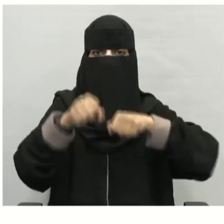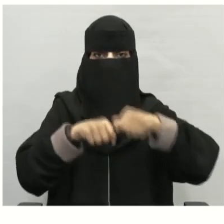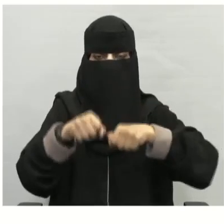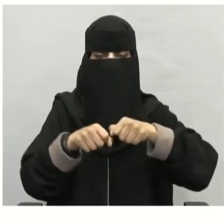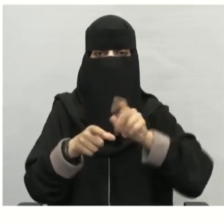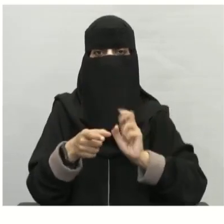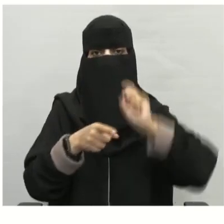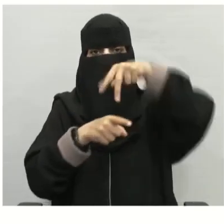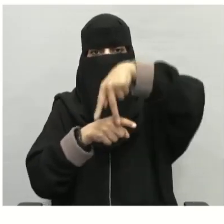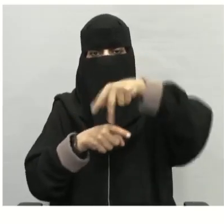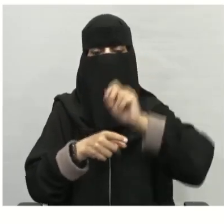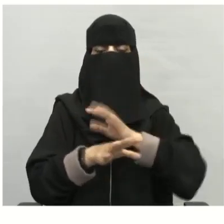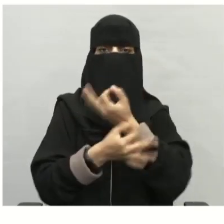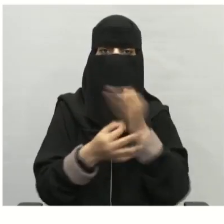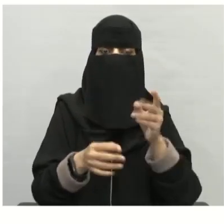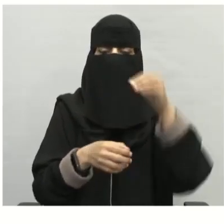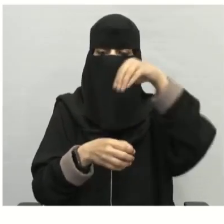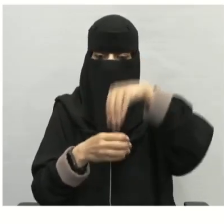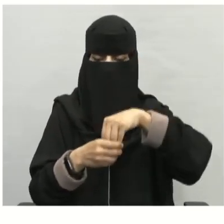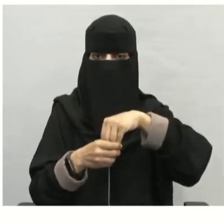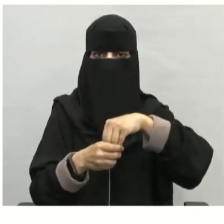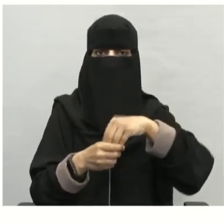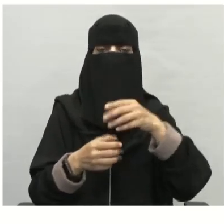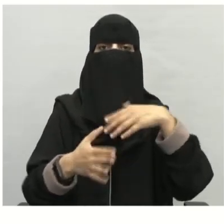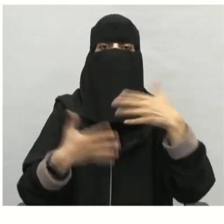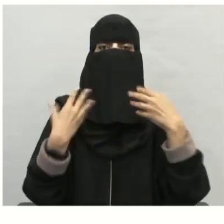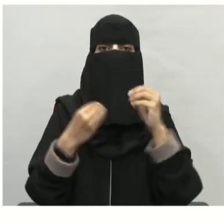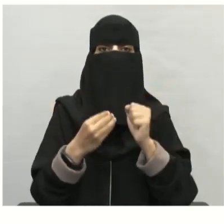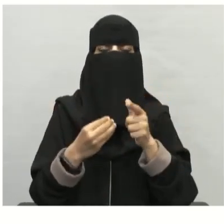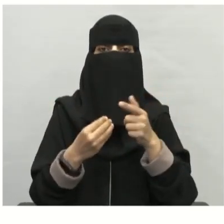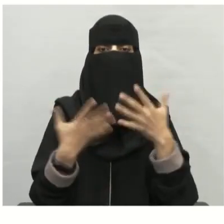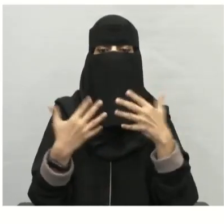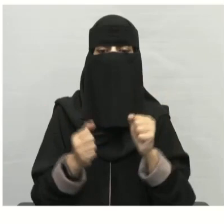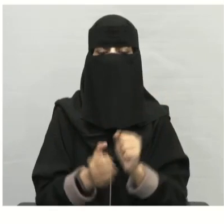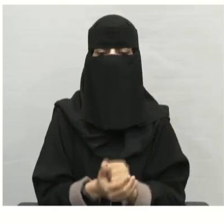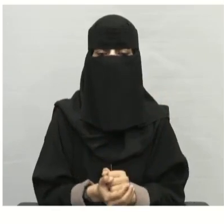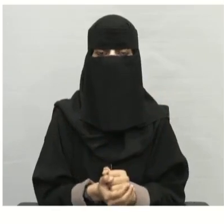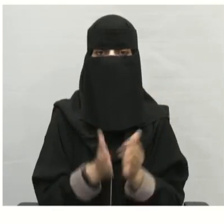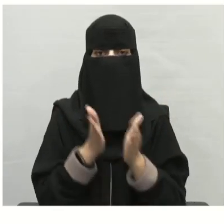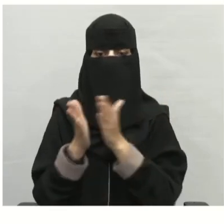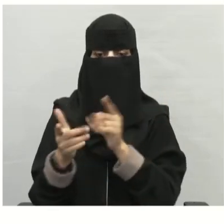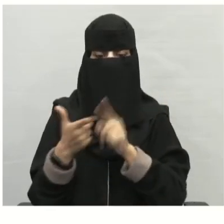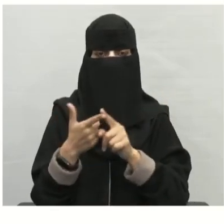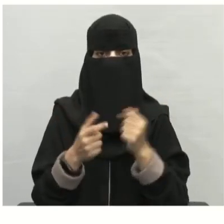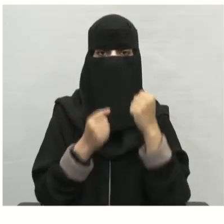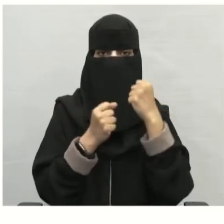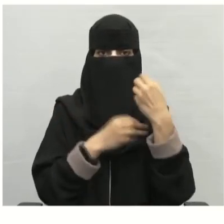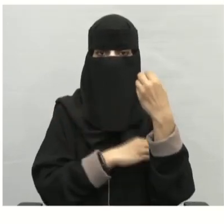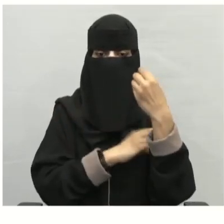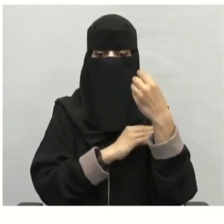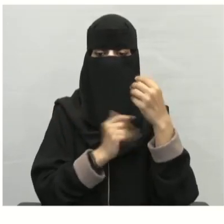والقفز وغيرها كلها تدخل ضمن الانشطه البدنيه الهوائيه تقويه العضلات